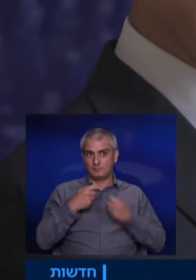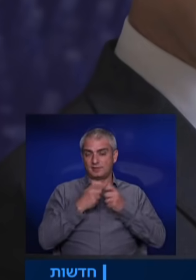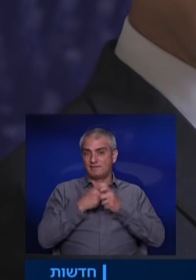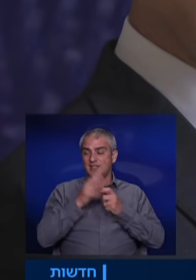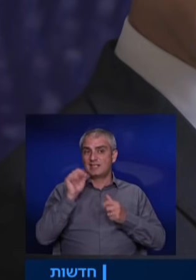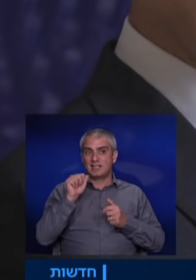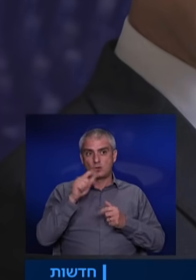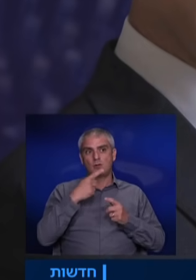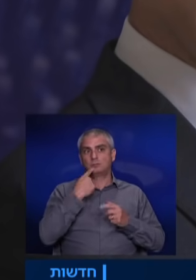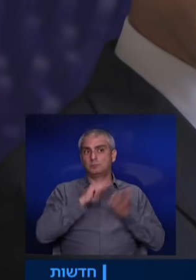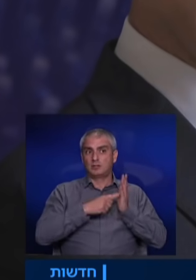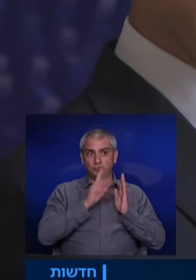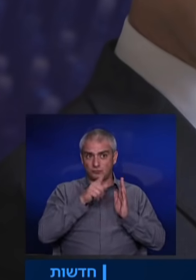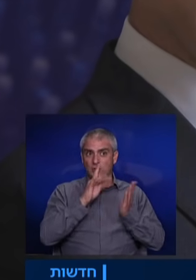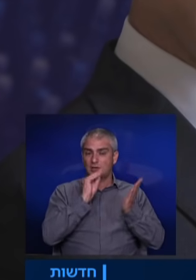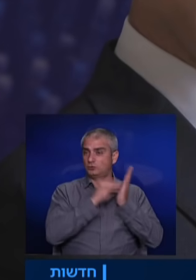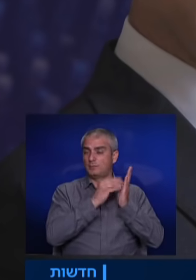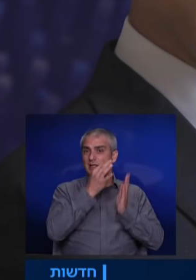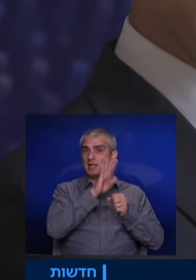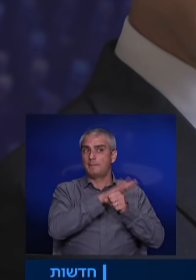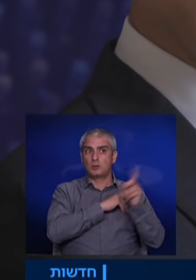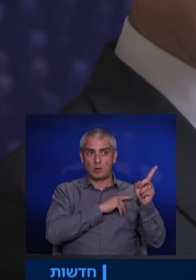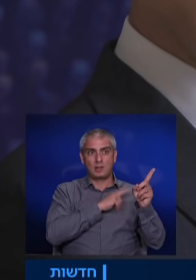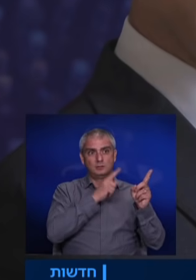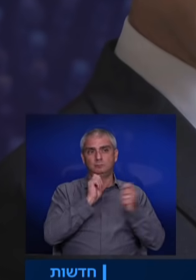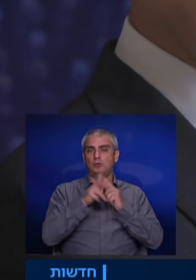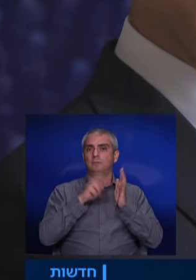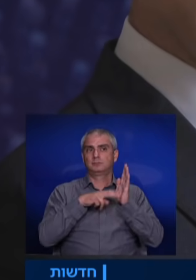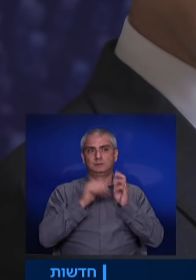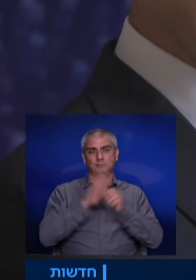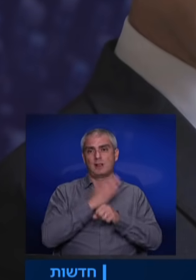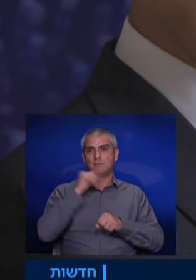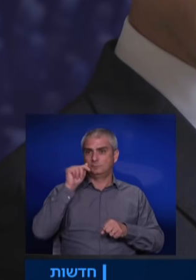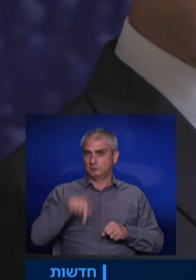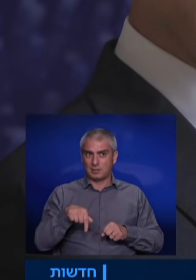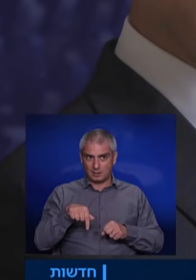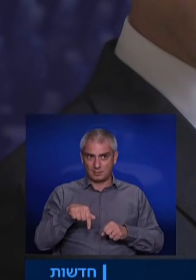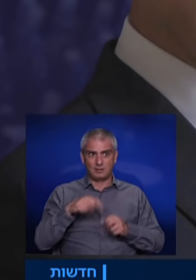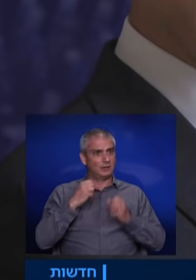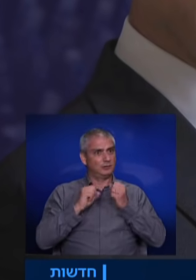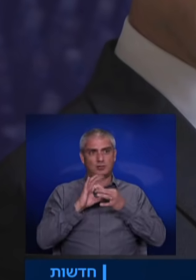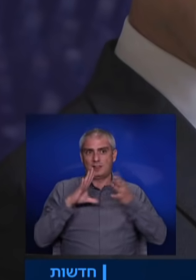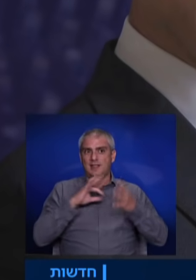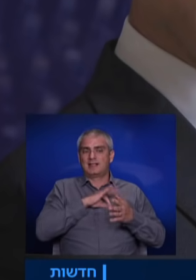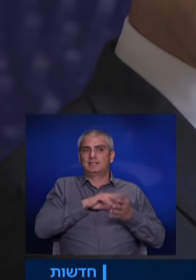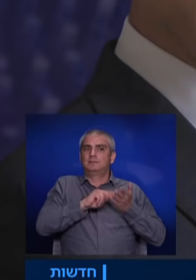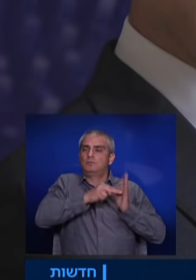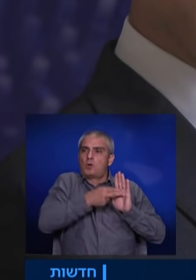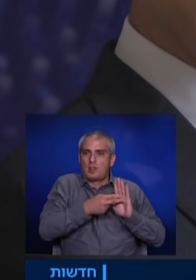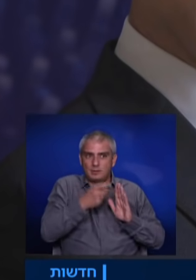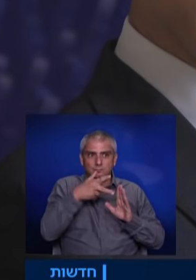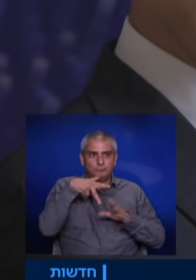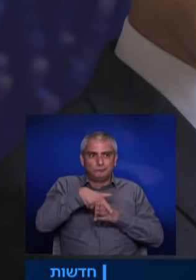חברת איתורו נדגיש כי למרות שהיא רשומה באיי הבתולה, היא משלמת מיסים מלאים בישראל, קשה לנתק את האינטרסים הפוליטיים